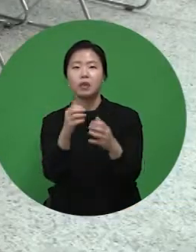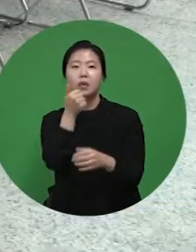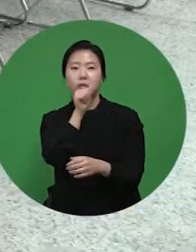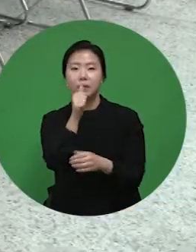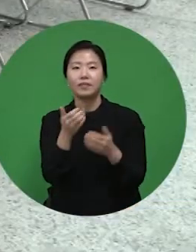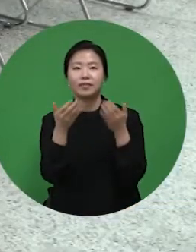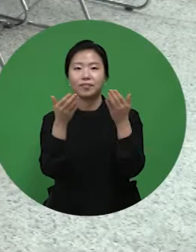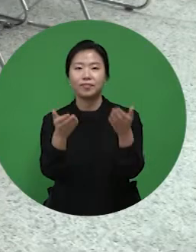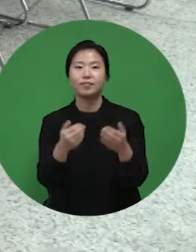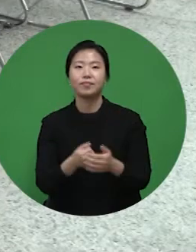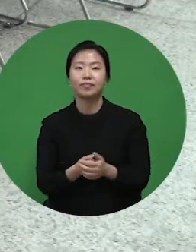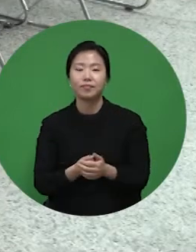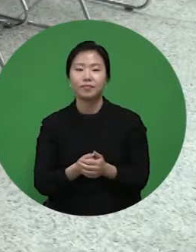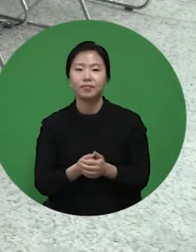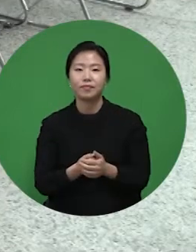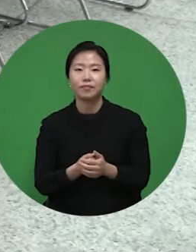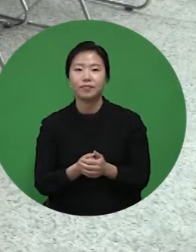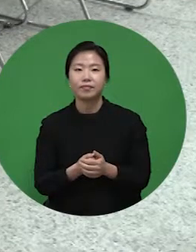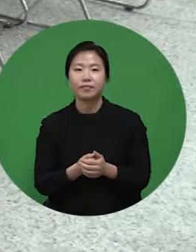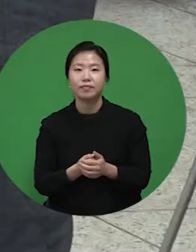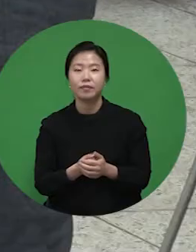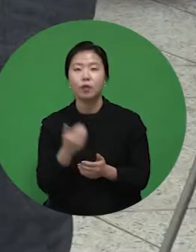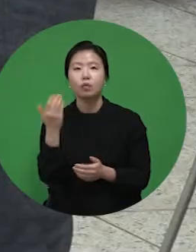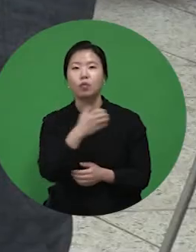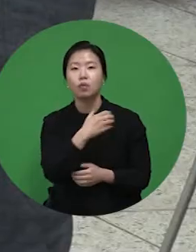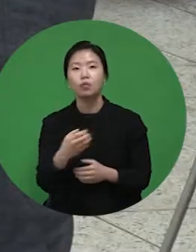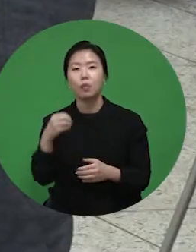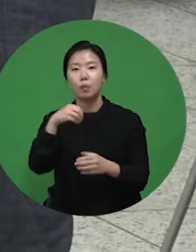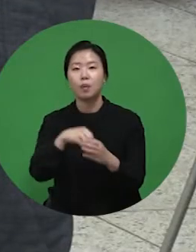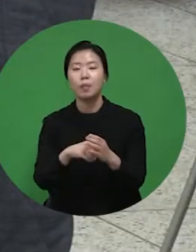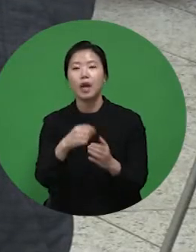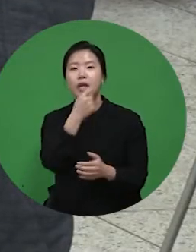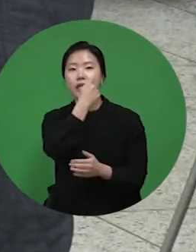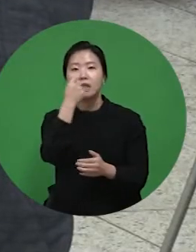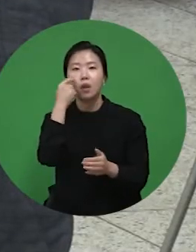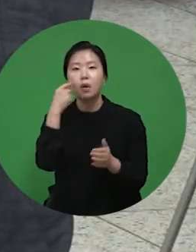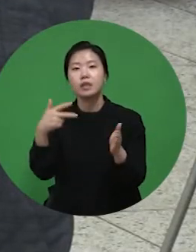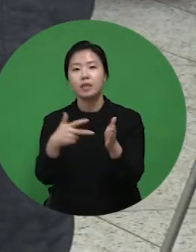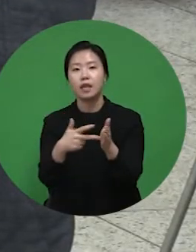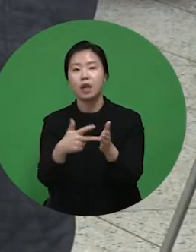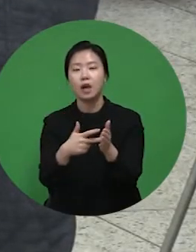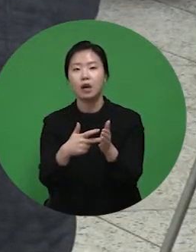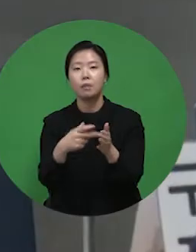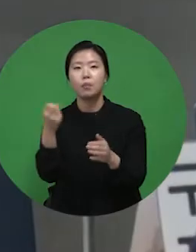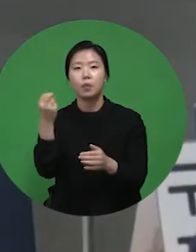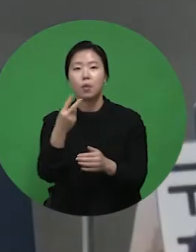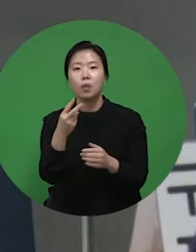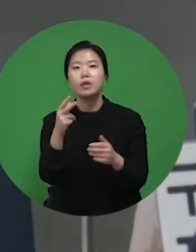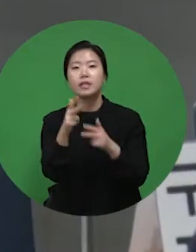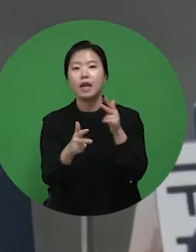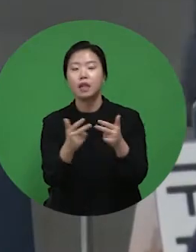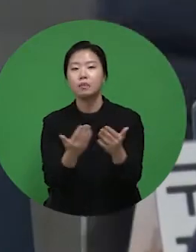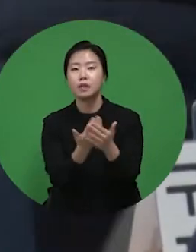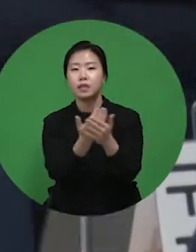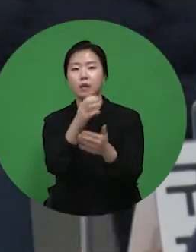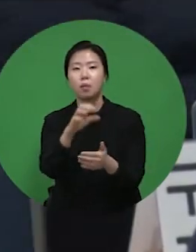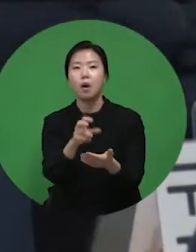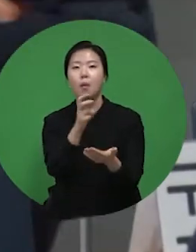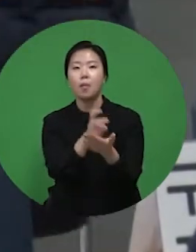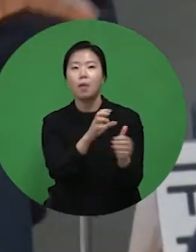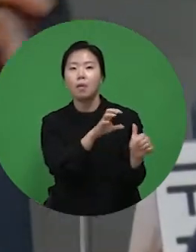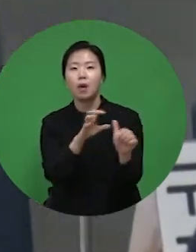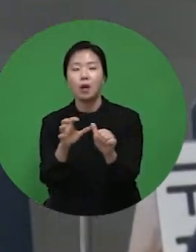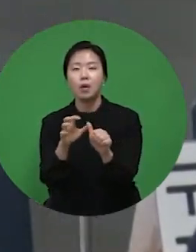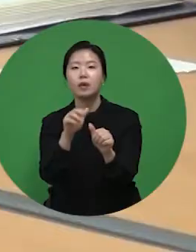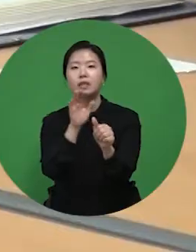모아 소개하는 자리를 가졌는데요. 구로구청을 포함해 서울신용보증재단 구로지점과 서울산업진흥원,